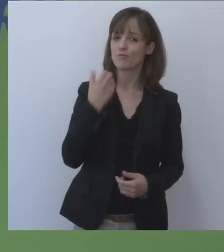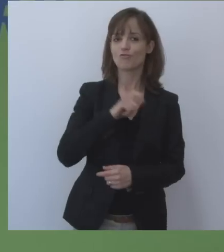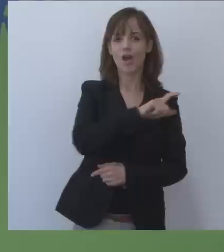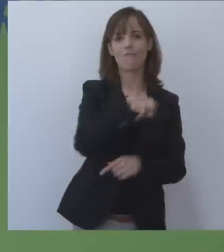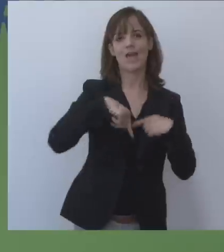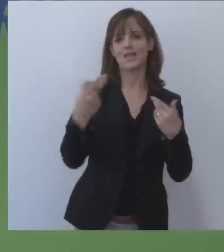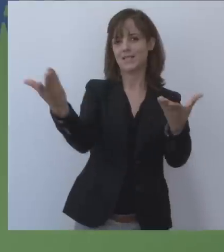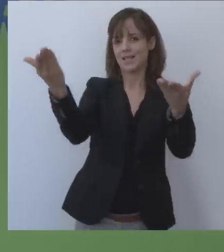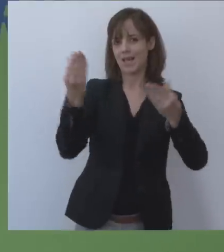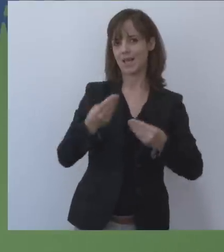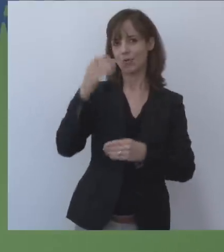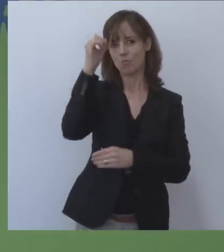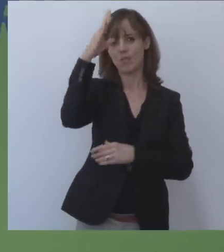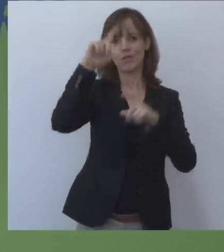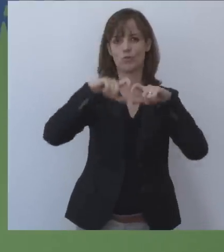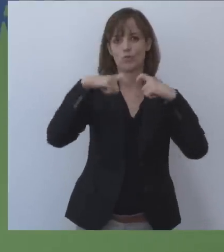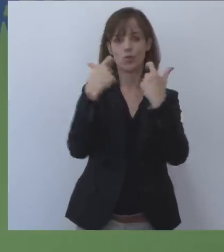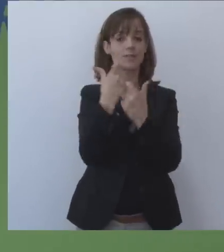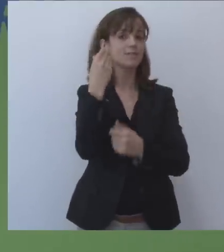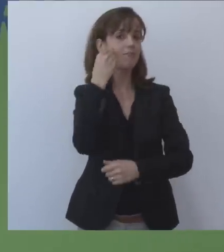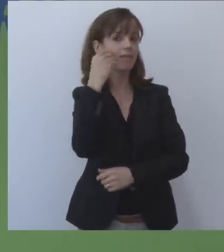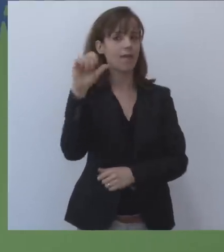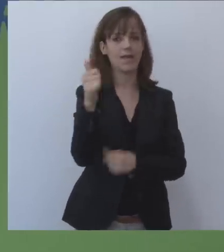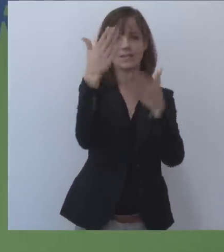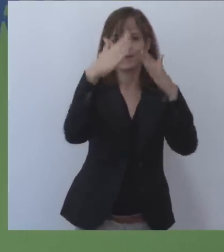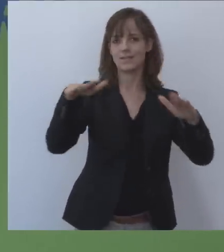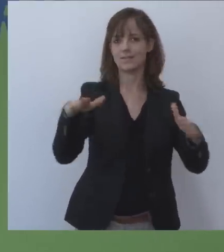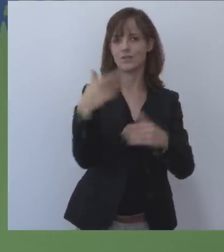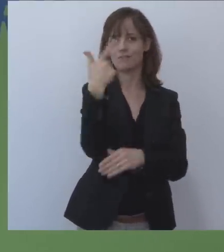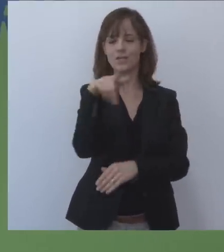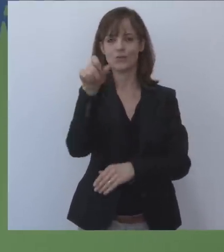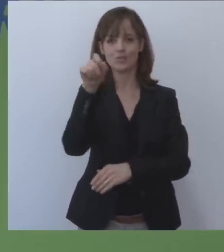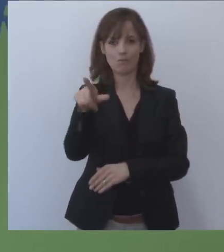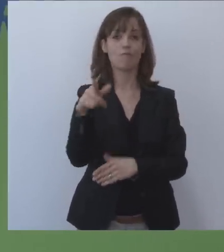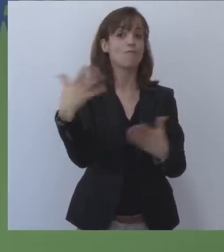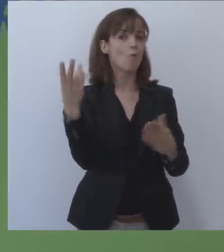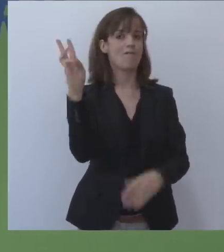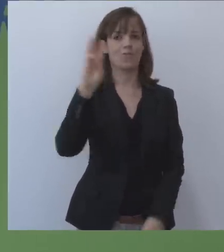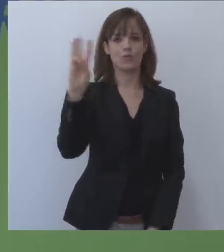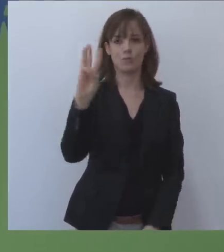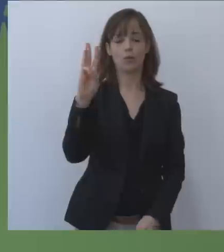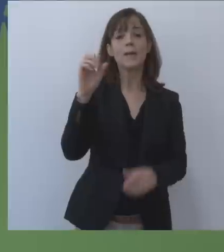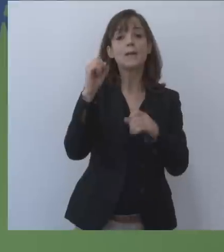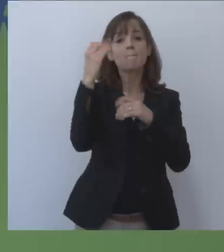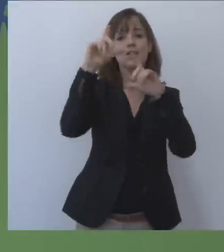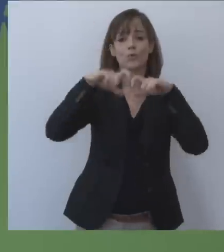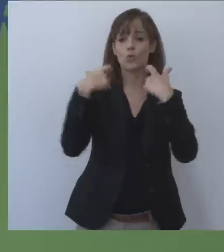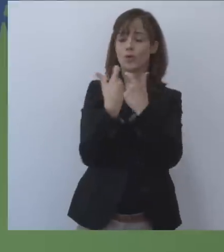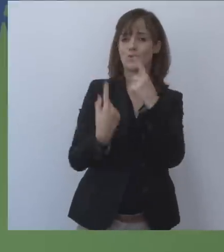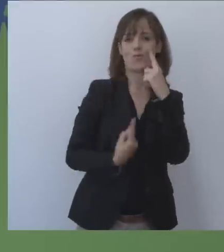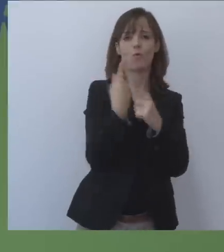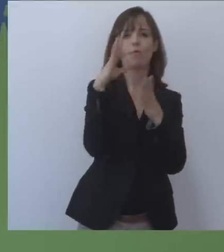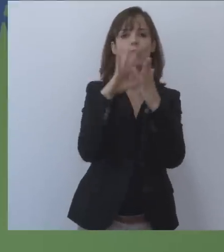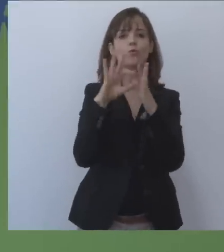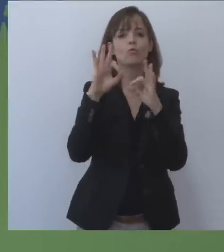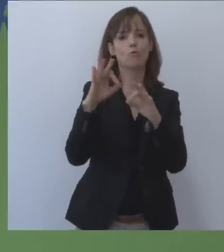Ich möchte euch ganz herzlich einladen zu unserem Bildungskongress am 1. Dezember in Würzburg. Dieser Bildungskongress ist der Höhepunkt unserer